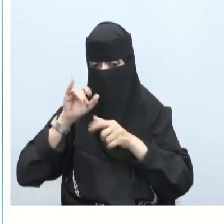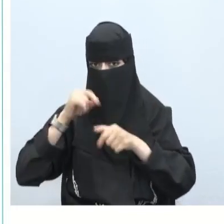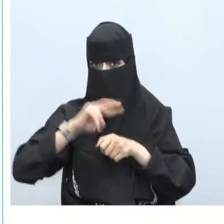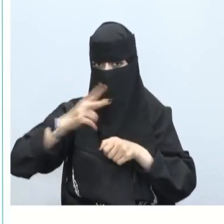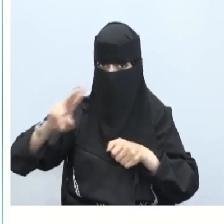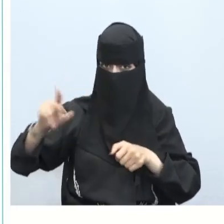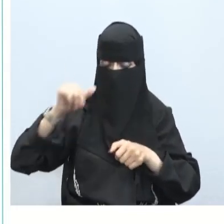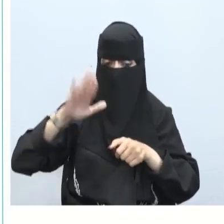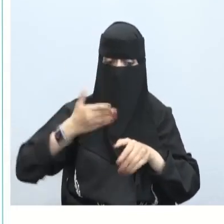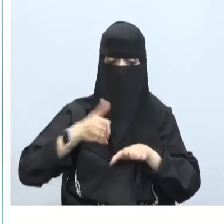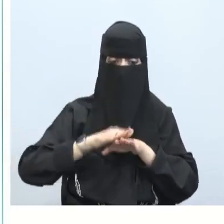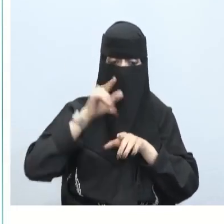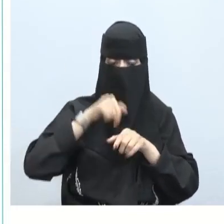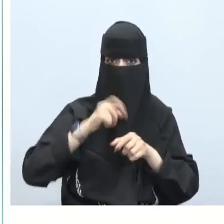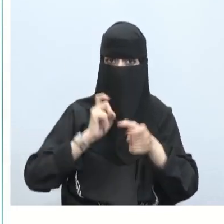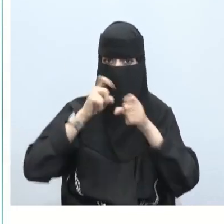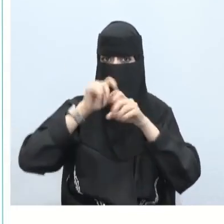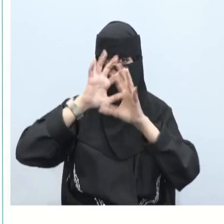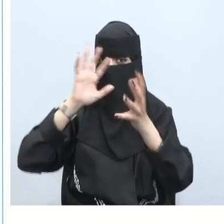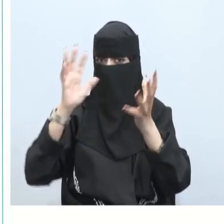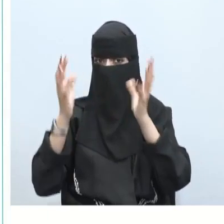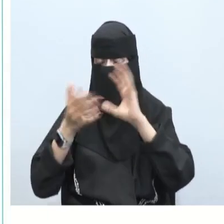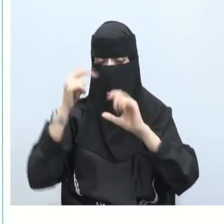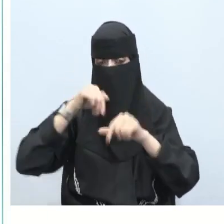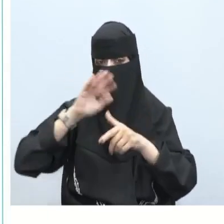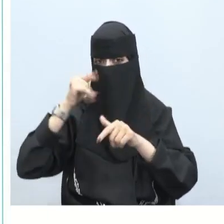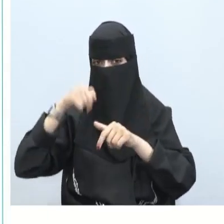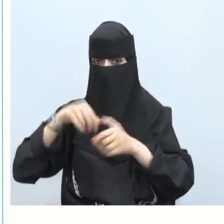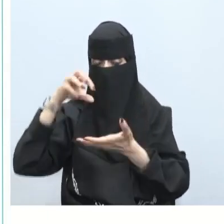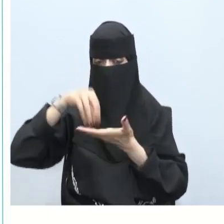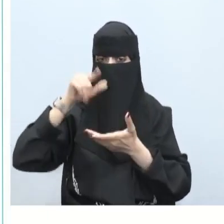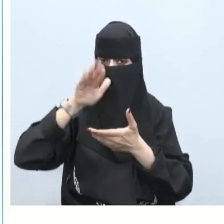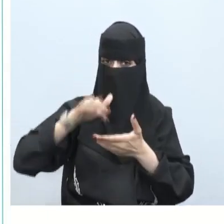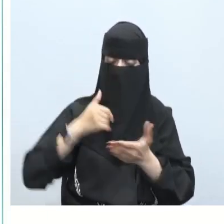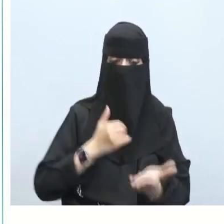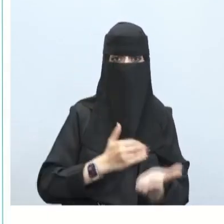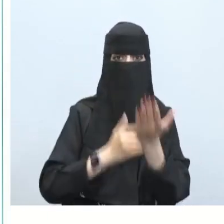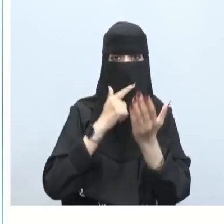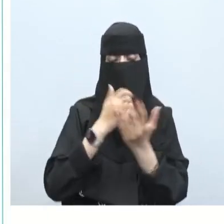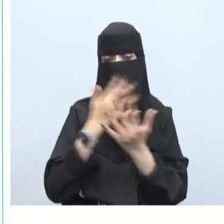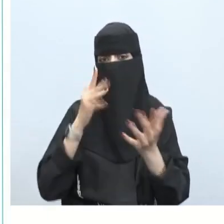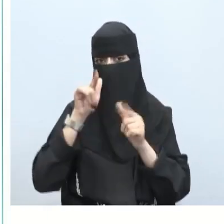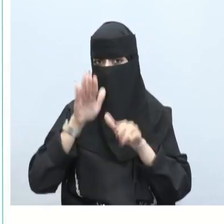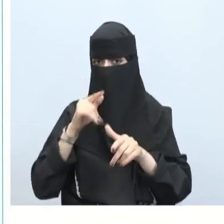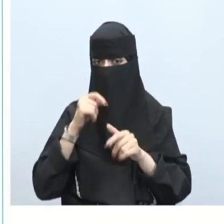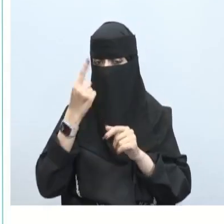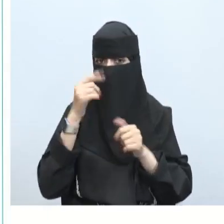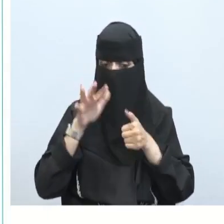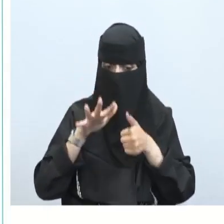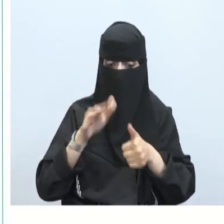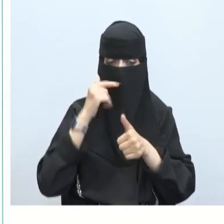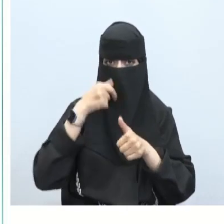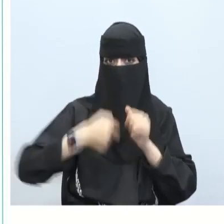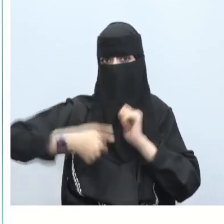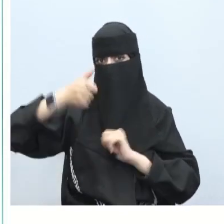متعددون على سواء على الصعيد العالمي او الصعيد الاقليمي لذلك سيكون طلبات بالالاف او قد تكون بالملايين لذلك